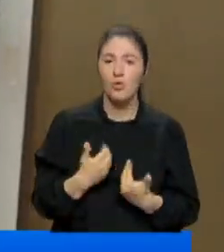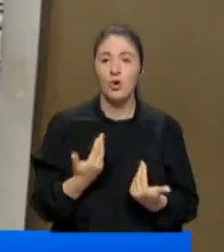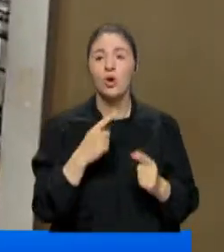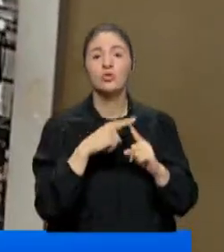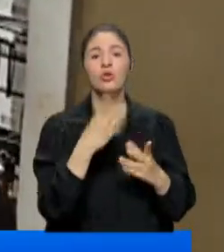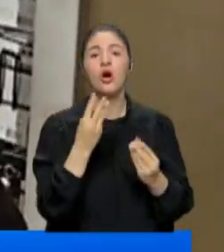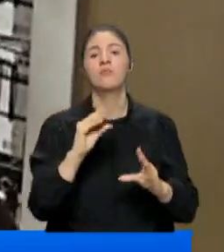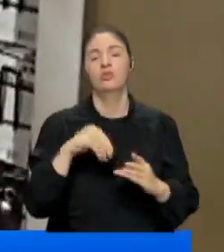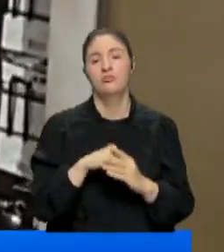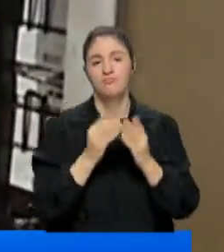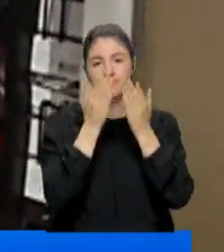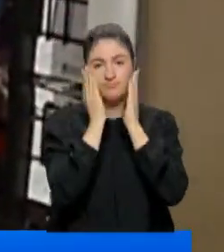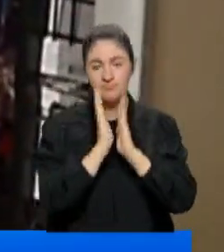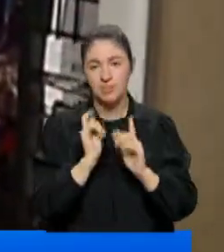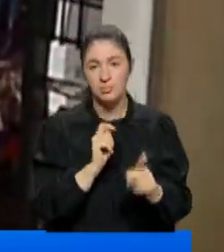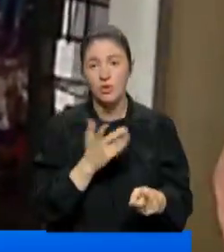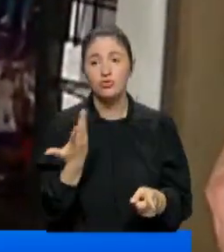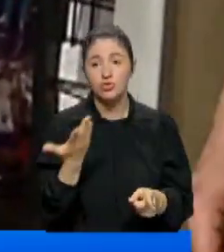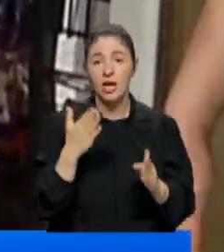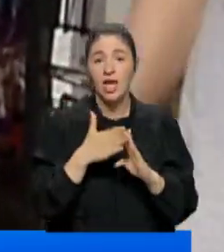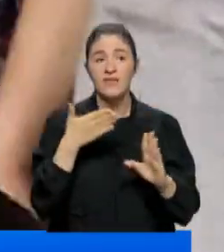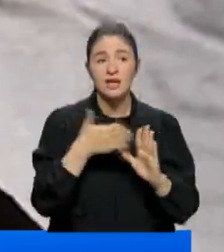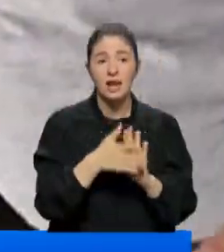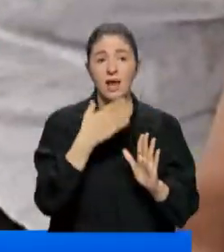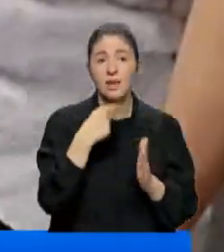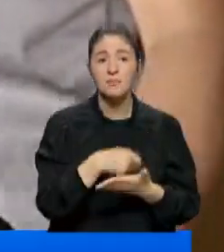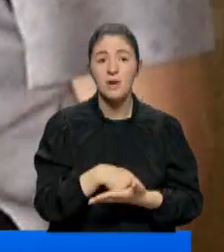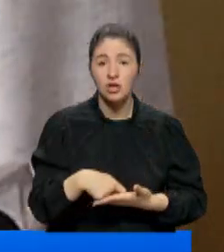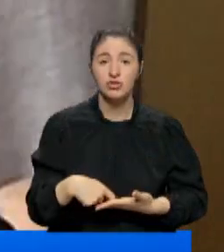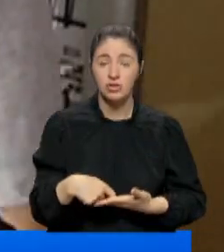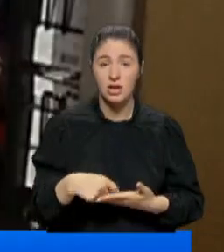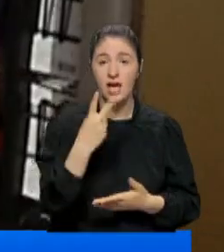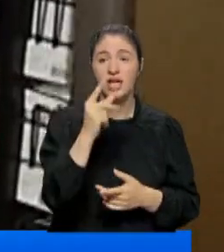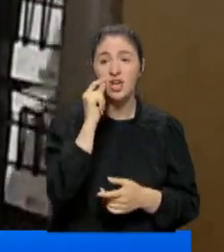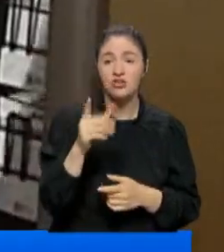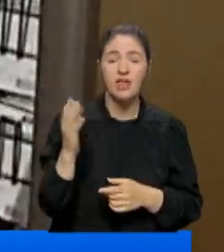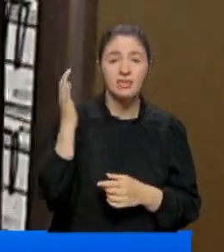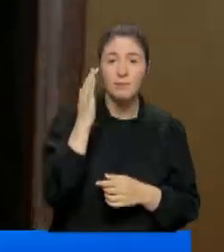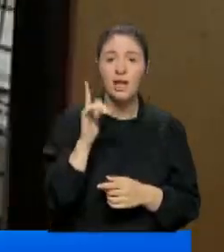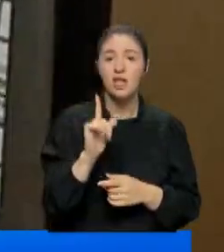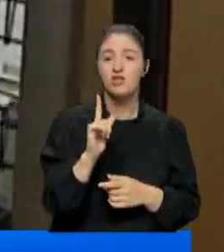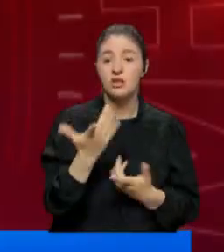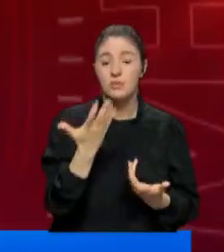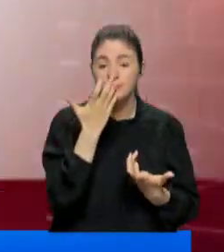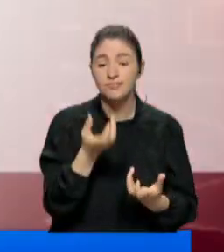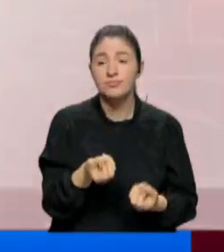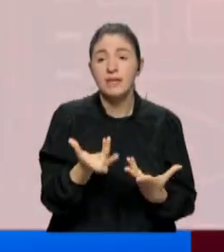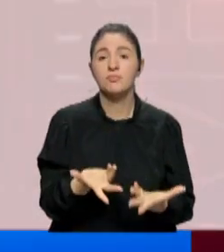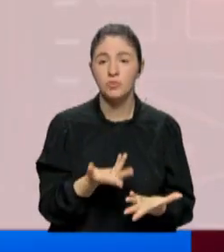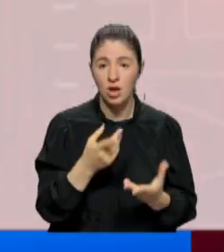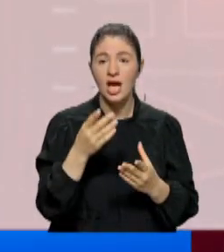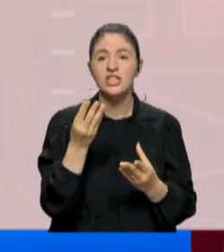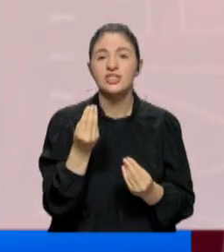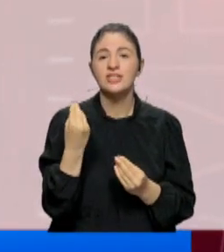Torunu olmadığı için şükrediyor. Çünkü eve giren emekli maaşıyla iki kişi temel ihtiyaçlarını bile karşılayamıyor.